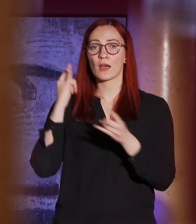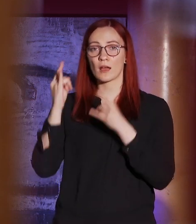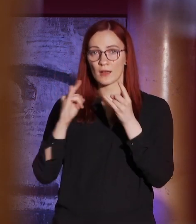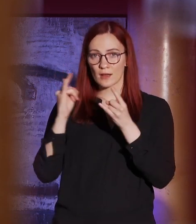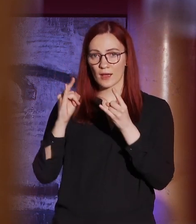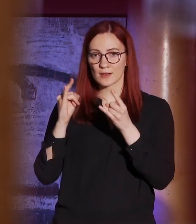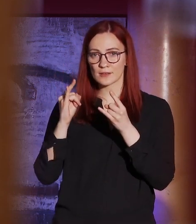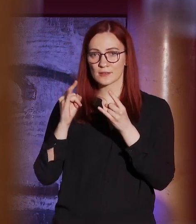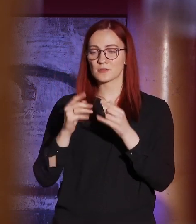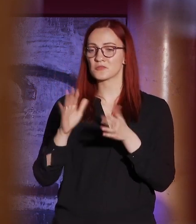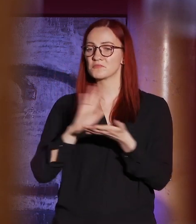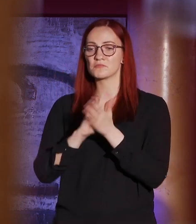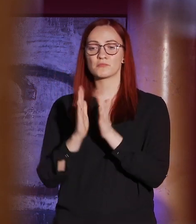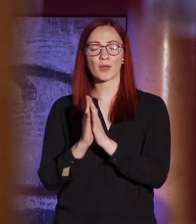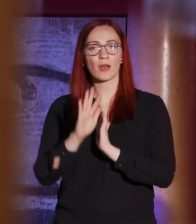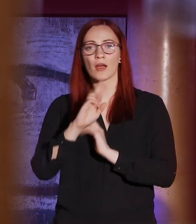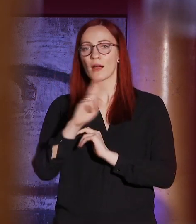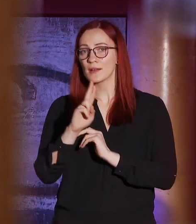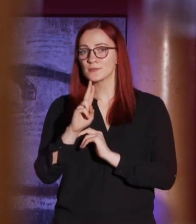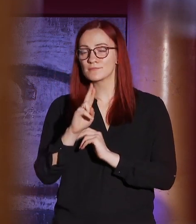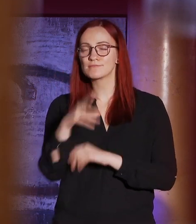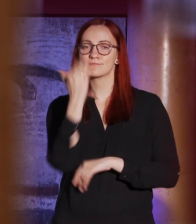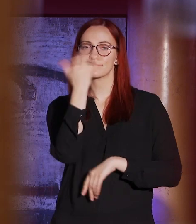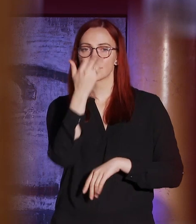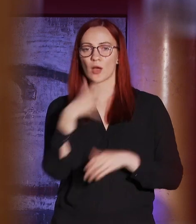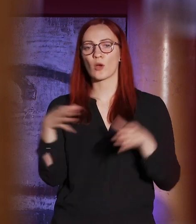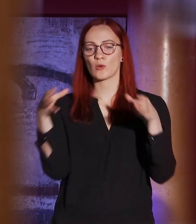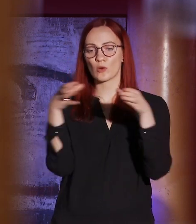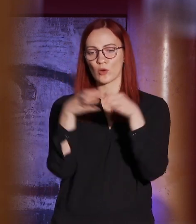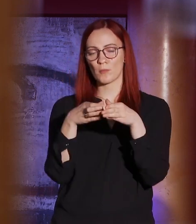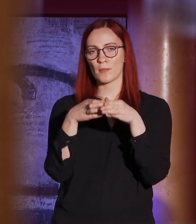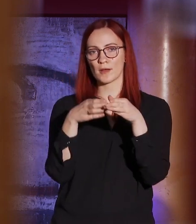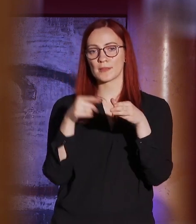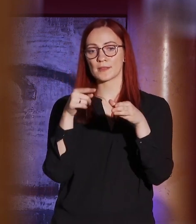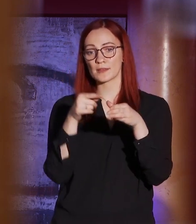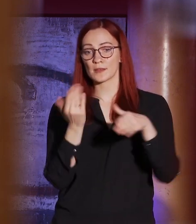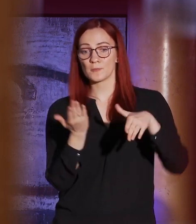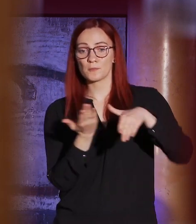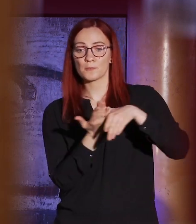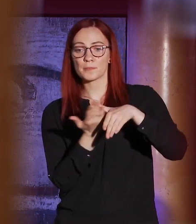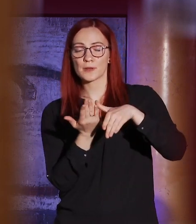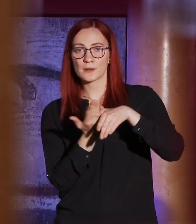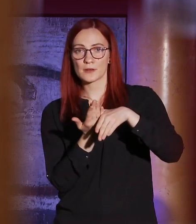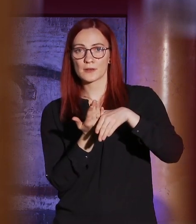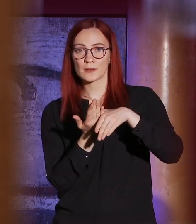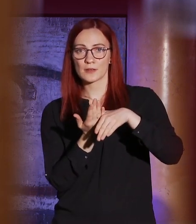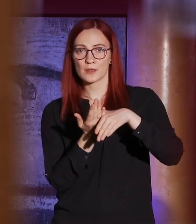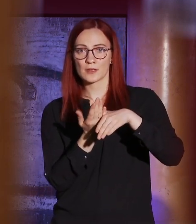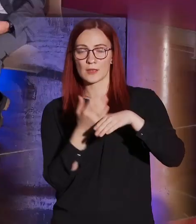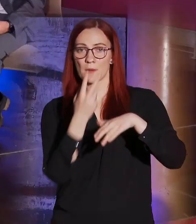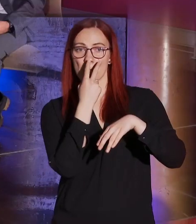neregių komanda, pagalba su kažkuo reginčiu, nes regintis turi